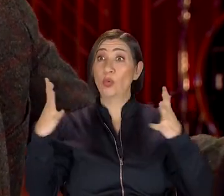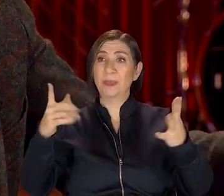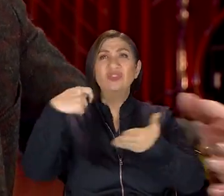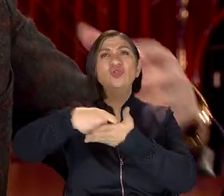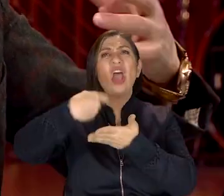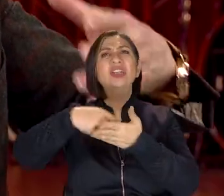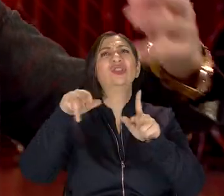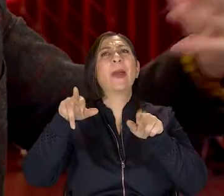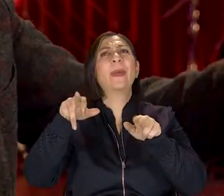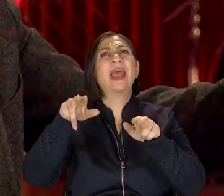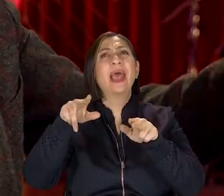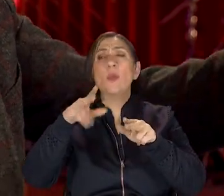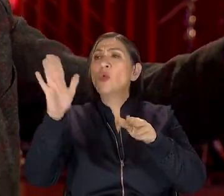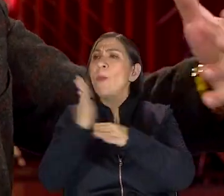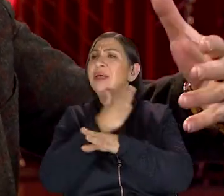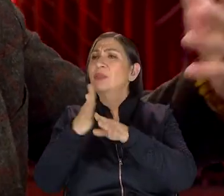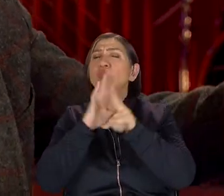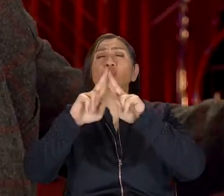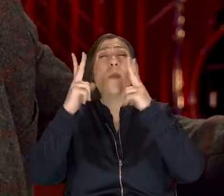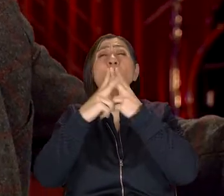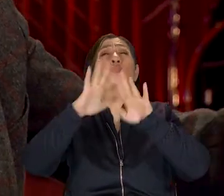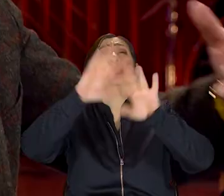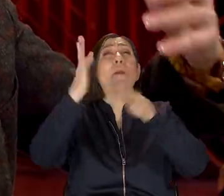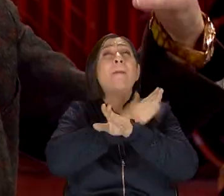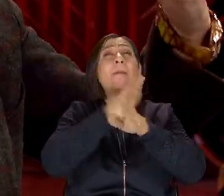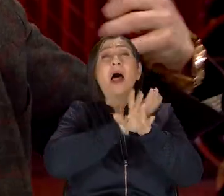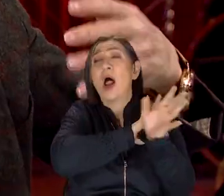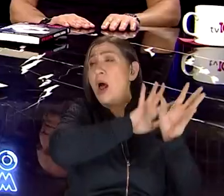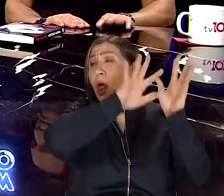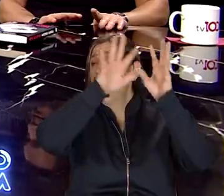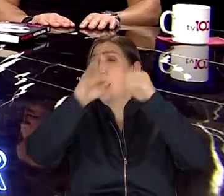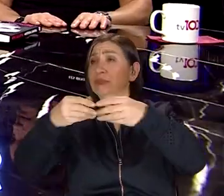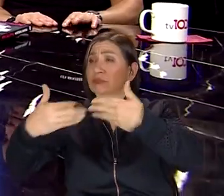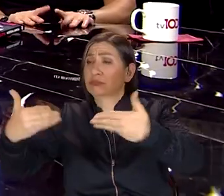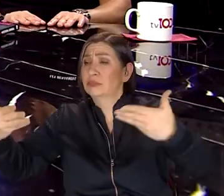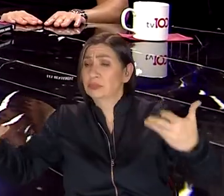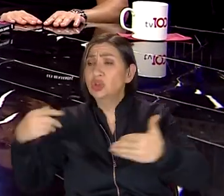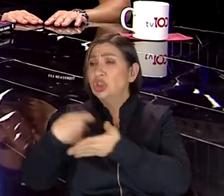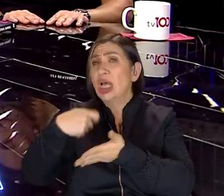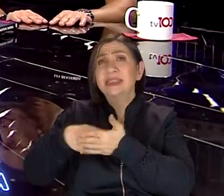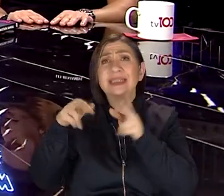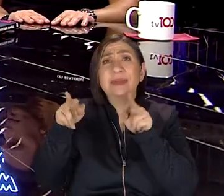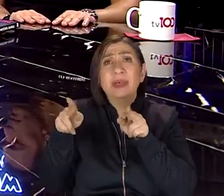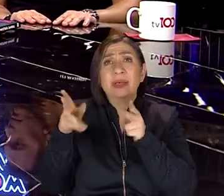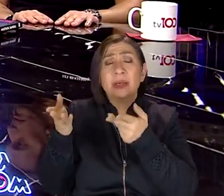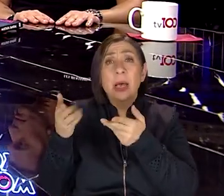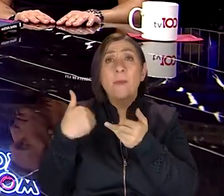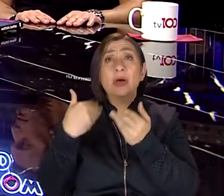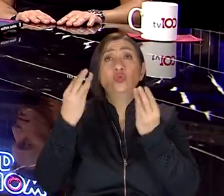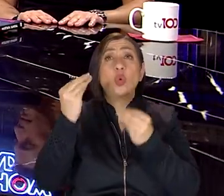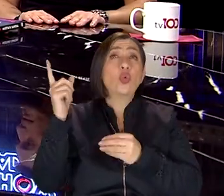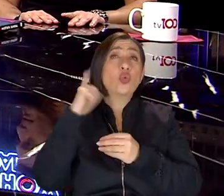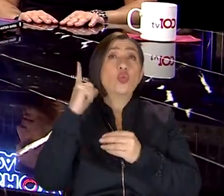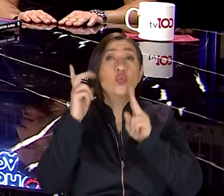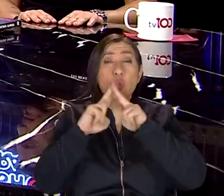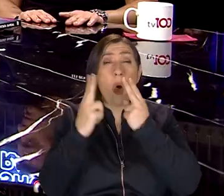çarşı gibi. Bütün ürünlerin, dünyadaki bütün ürünlerin sergilendiği bir çarşı gibi. Ben çok ünlü,